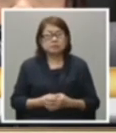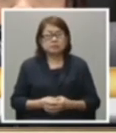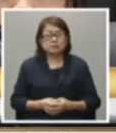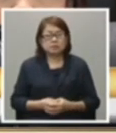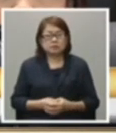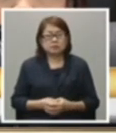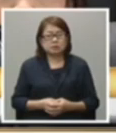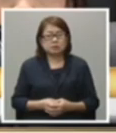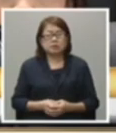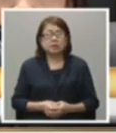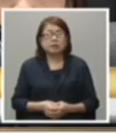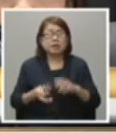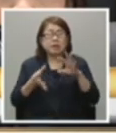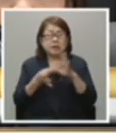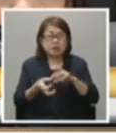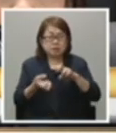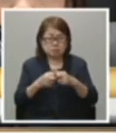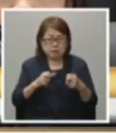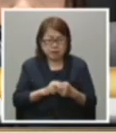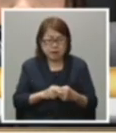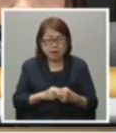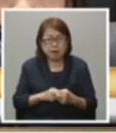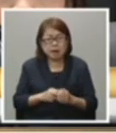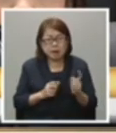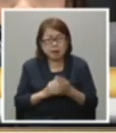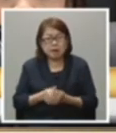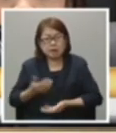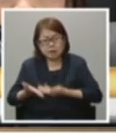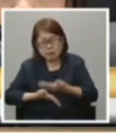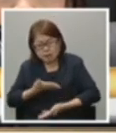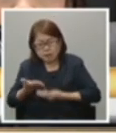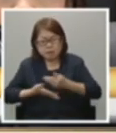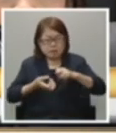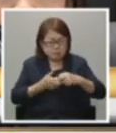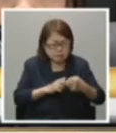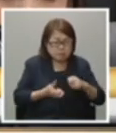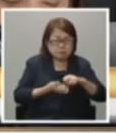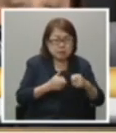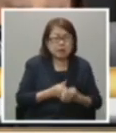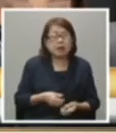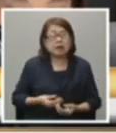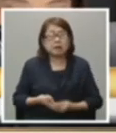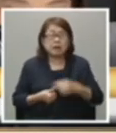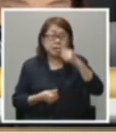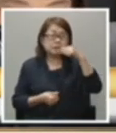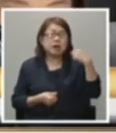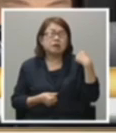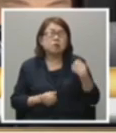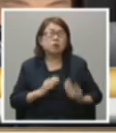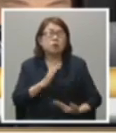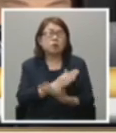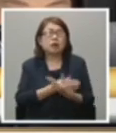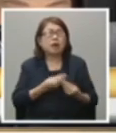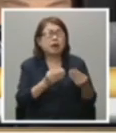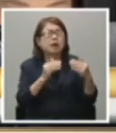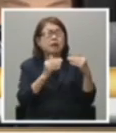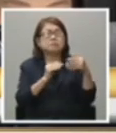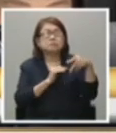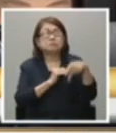ด้วยสงครามการค้าลักษณะนี้ท่านก็เปิดโอกาสให้สิทธิพิเศษเขาเหนือคนไท